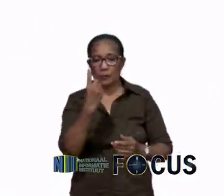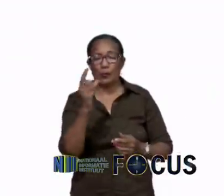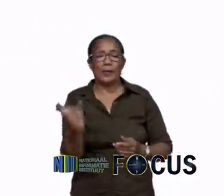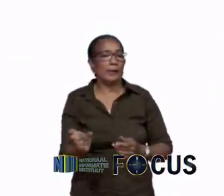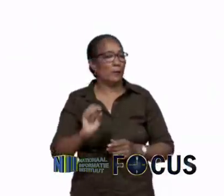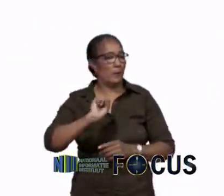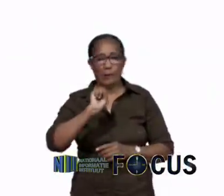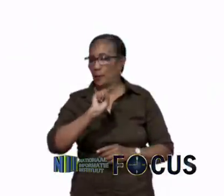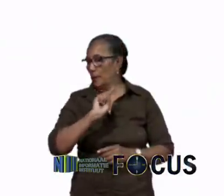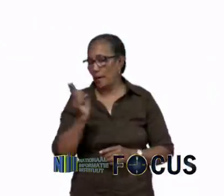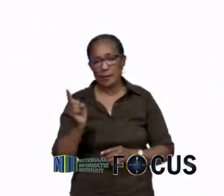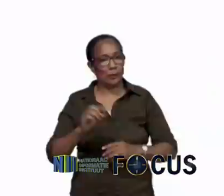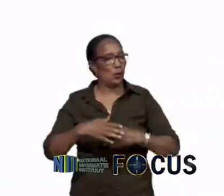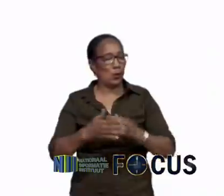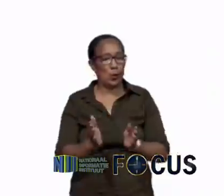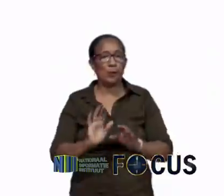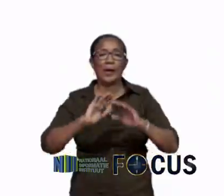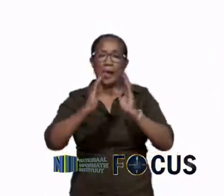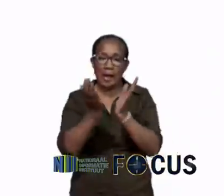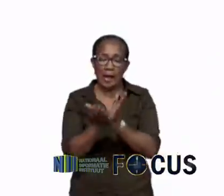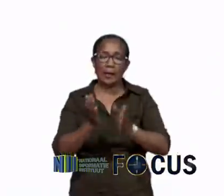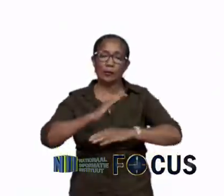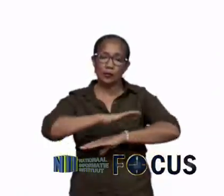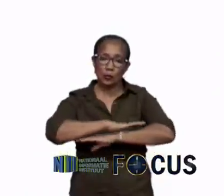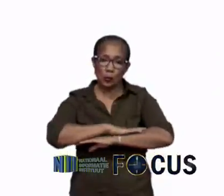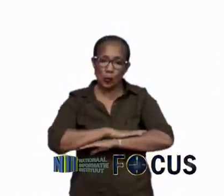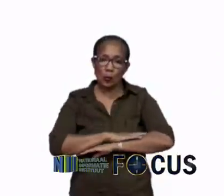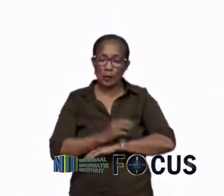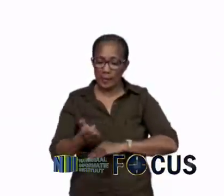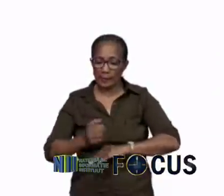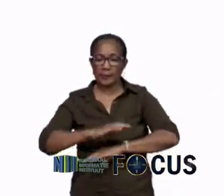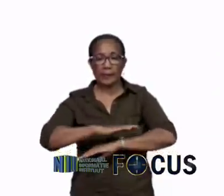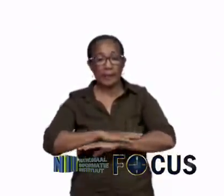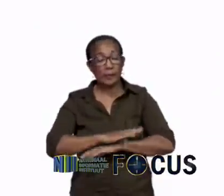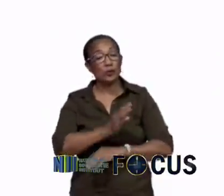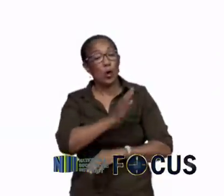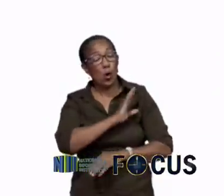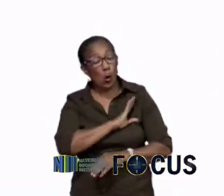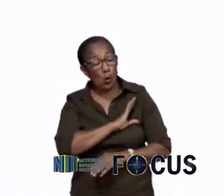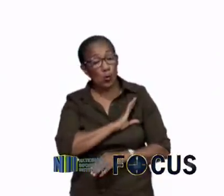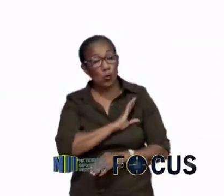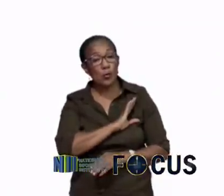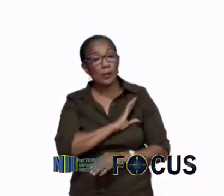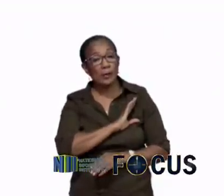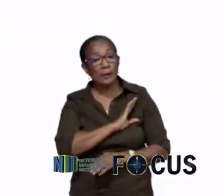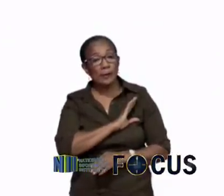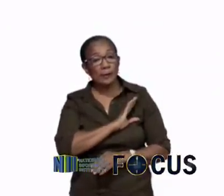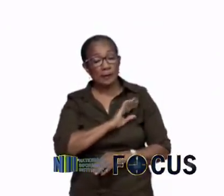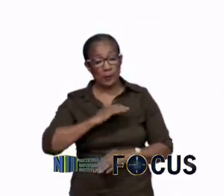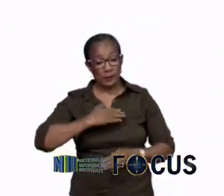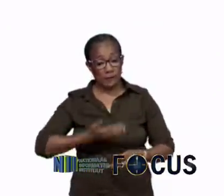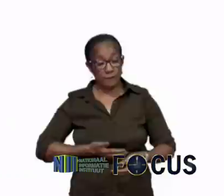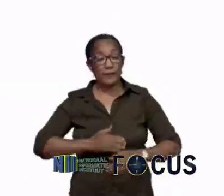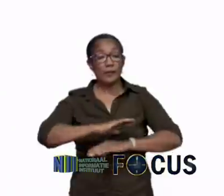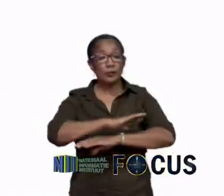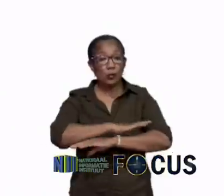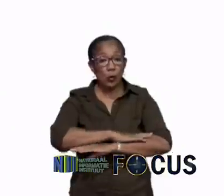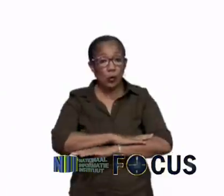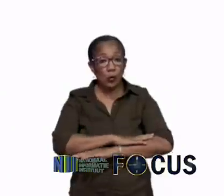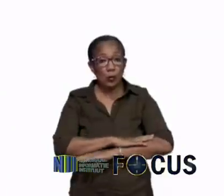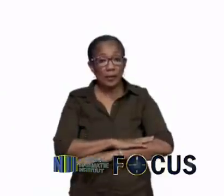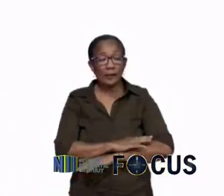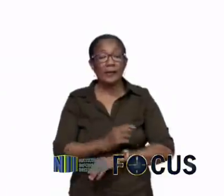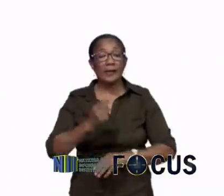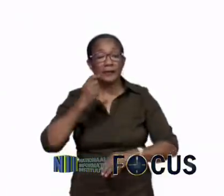disi. Alla scoro en crash, ook to de privé scoro, de